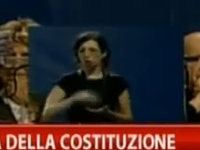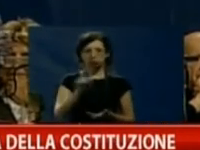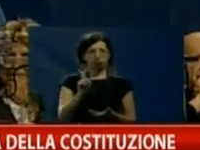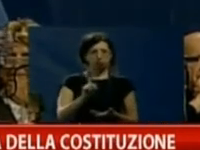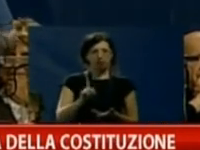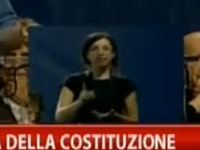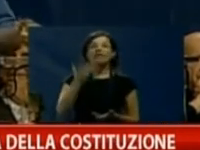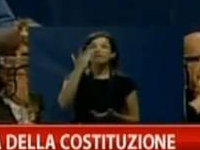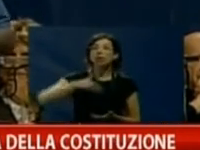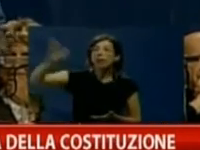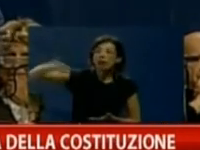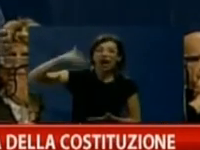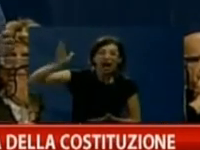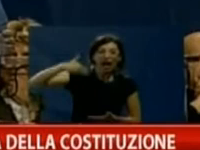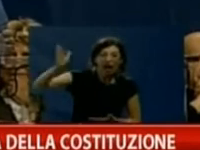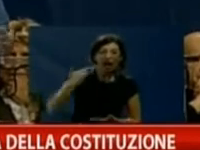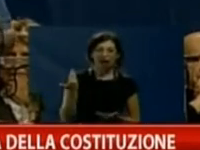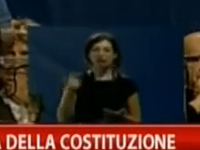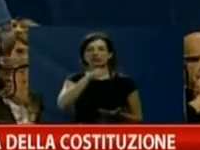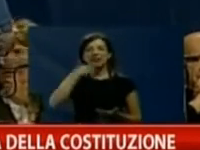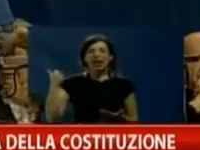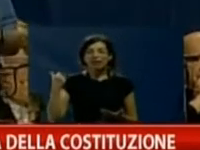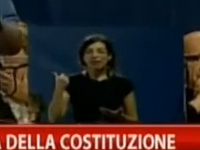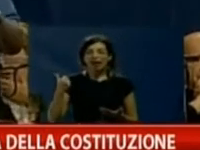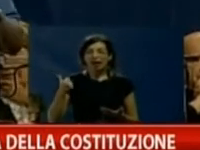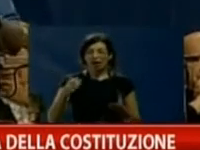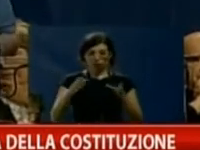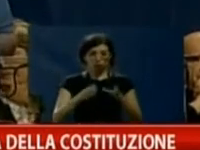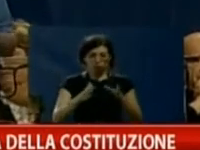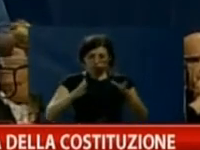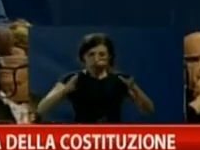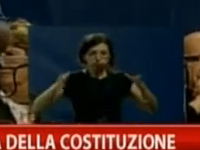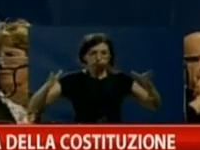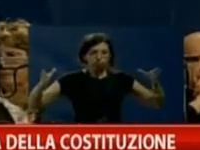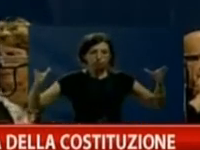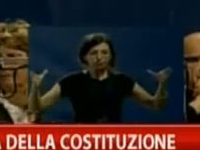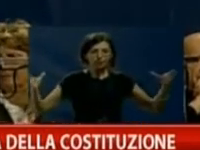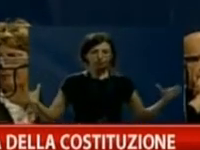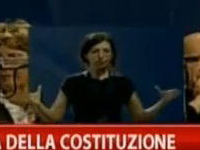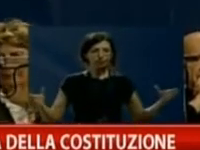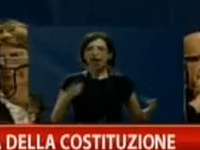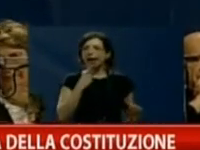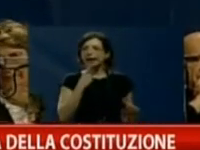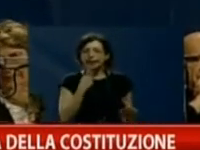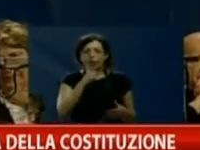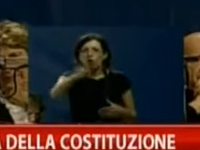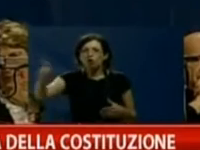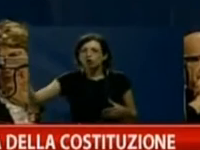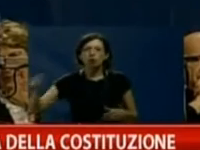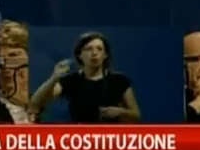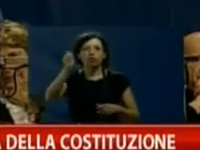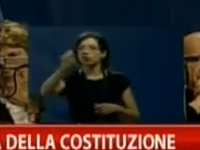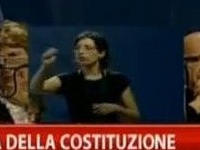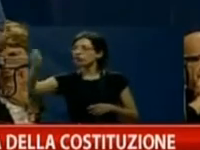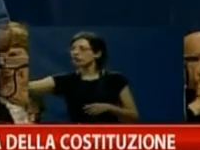bisogno di tutto questo, di allargare il fronte attraverso quei vincenti che lavorando insieme possono diventare